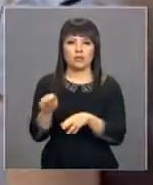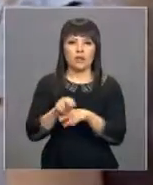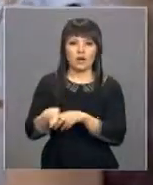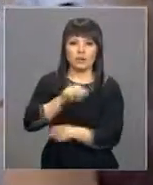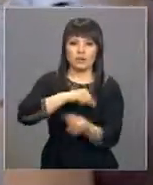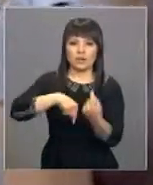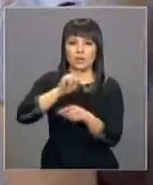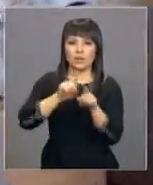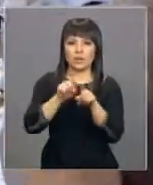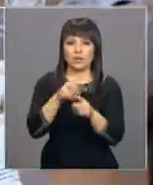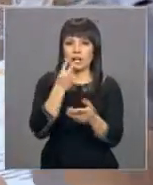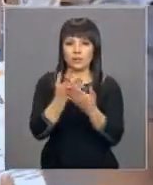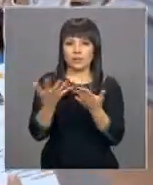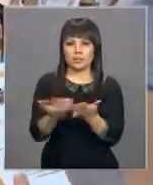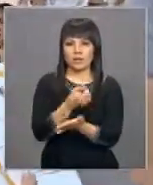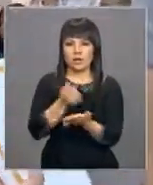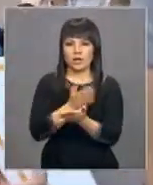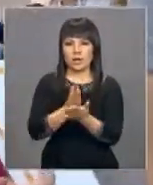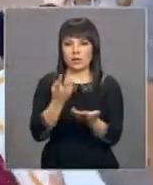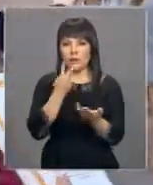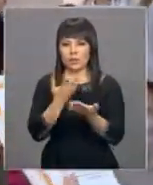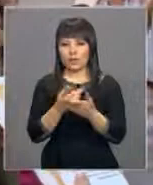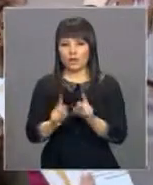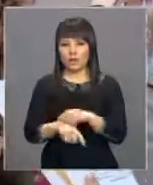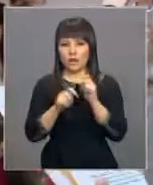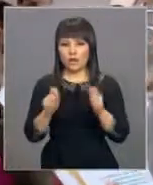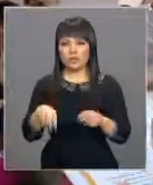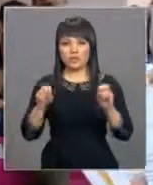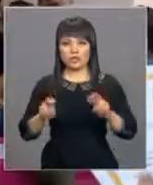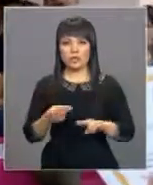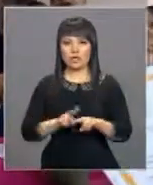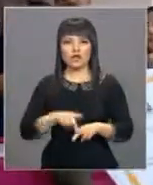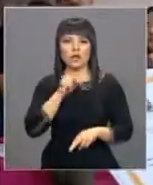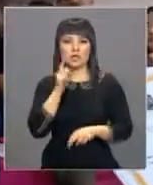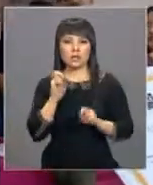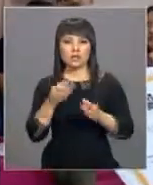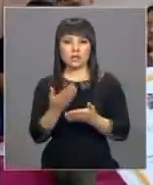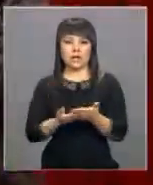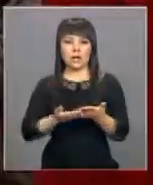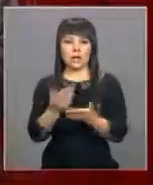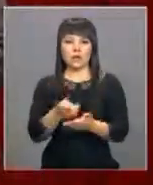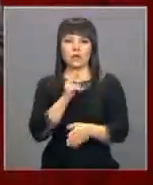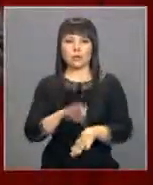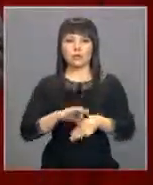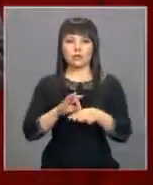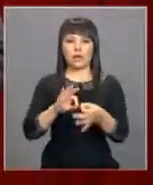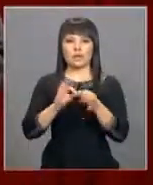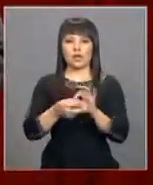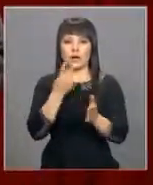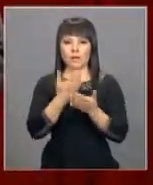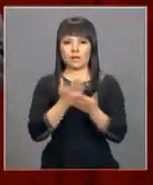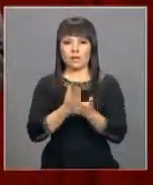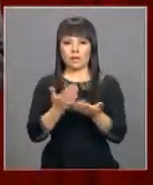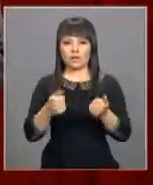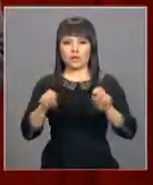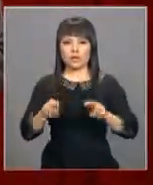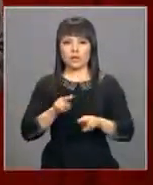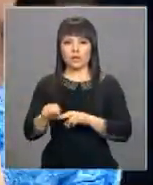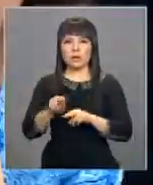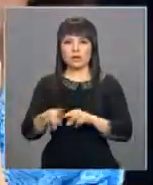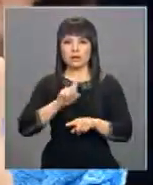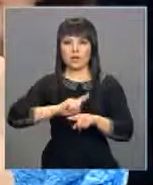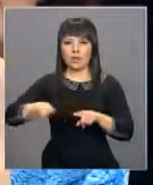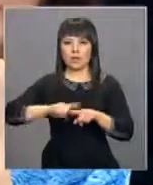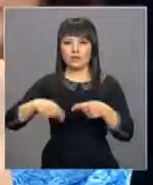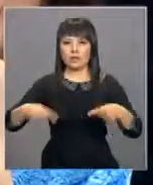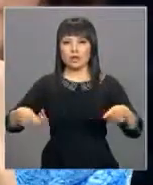бизнесте айтулы жетістікке қол жеткізген тұлғалар. Олар жас іскерлерге келіссөз жүргізудің әдістерін көрсетті. Пилоттық жобаның басты